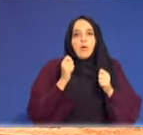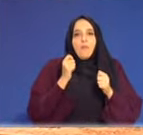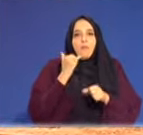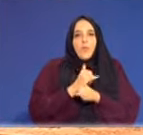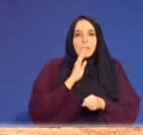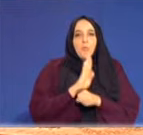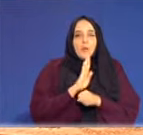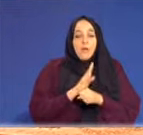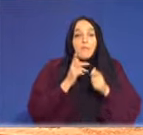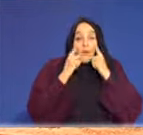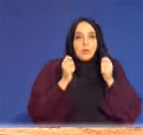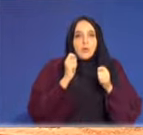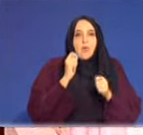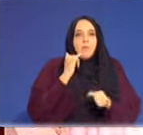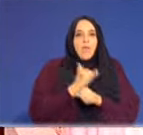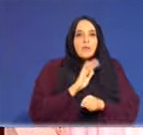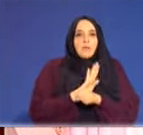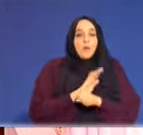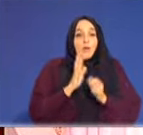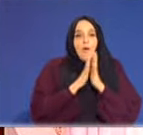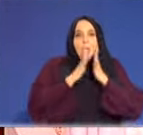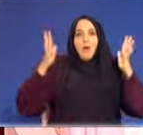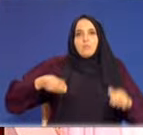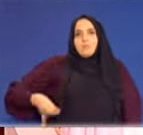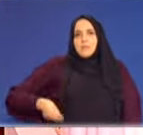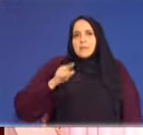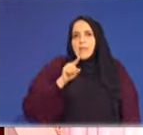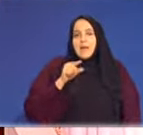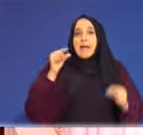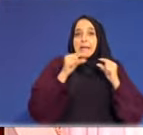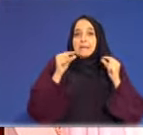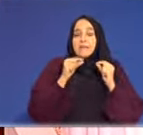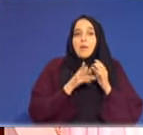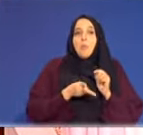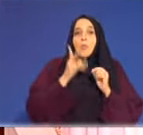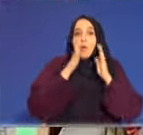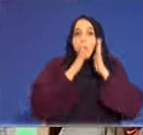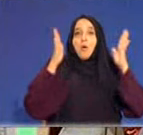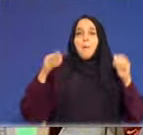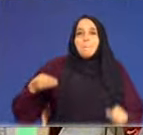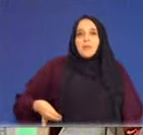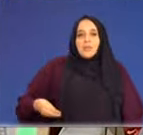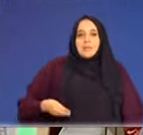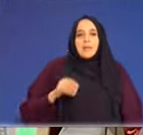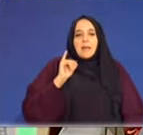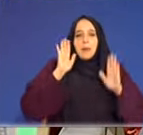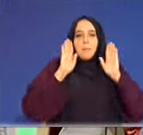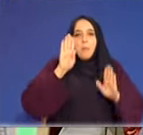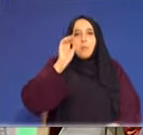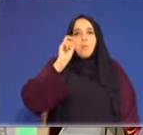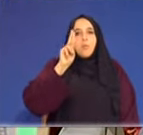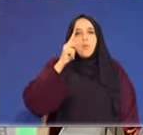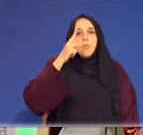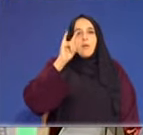الموبقات، من أكبر الكبائر؟ وفي الحديث الصحيح الذي خرجه الإمامان البخاري